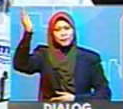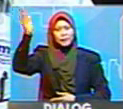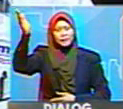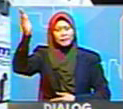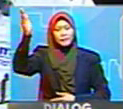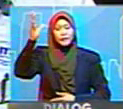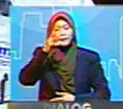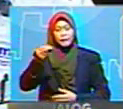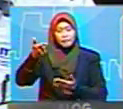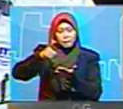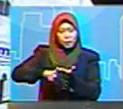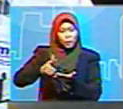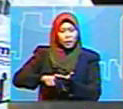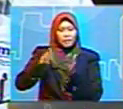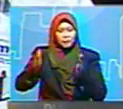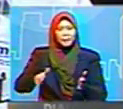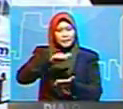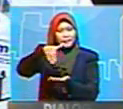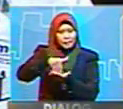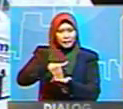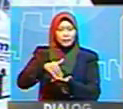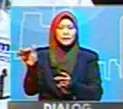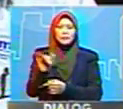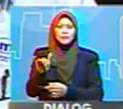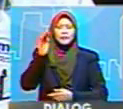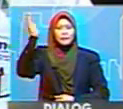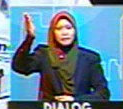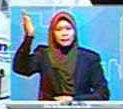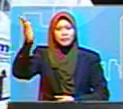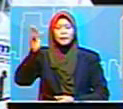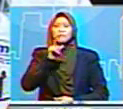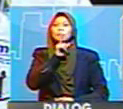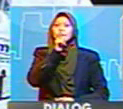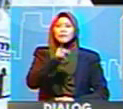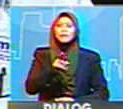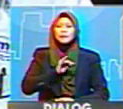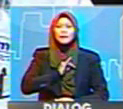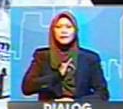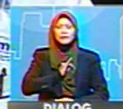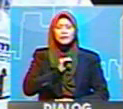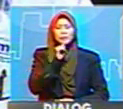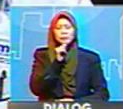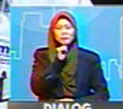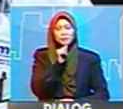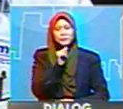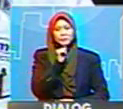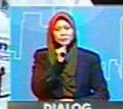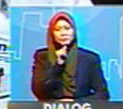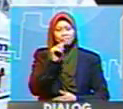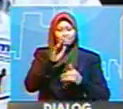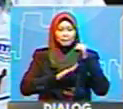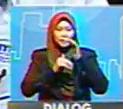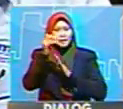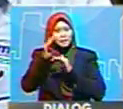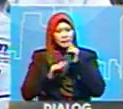er laporan tentang orang tengah juga dibentangkan okey Walaupun saya tidak berapa er selesa